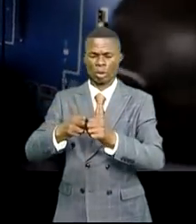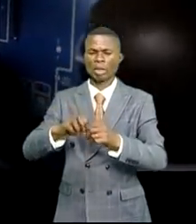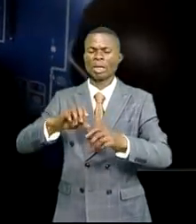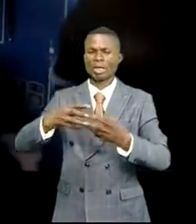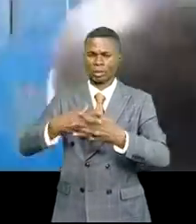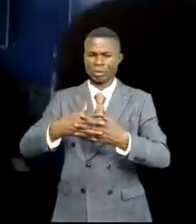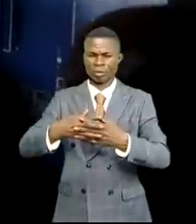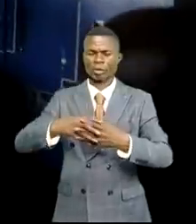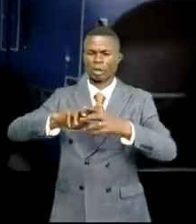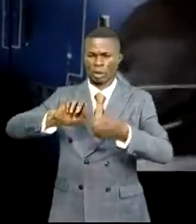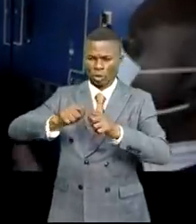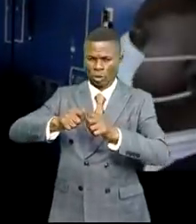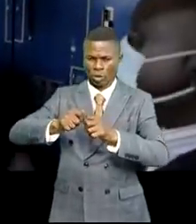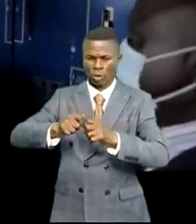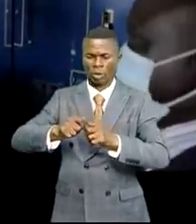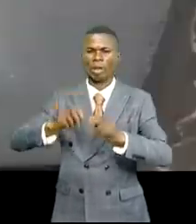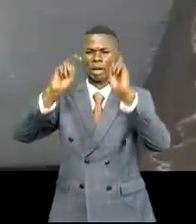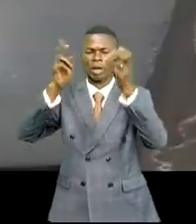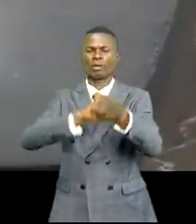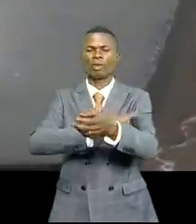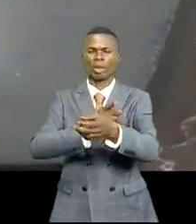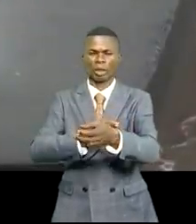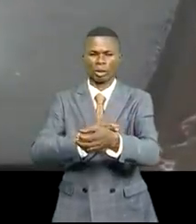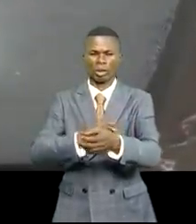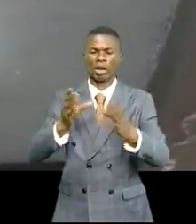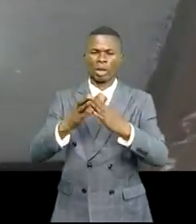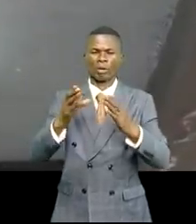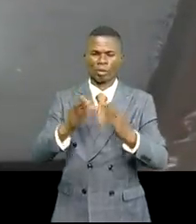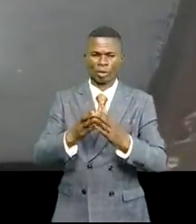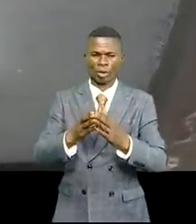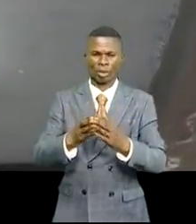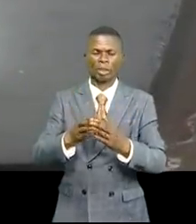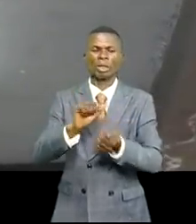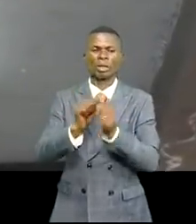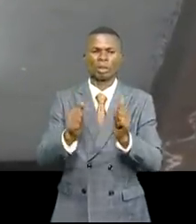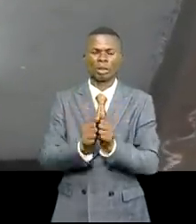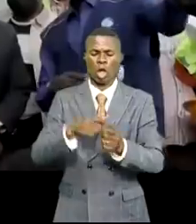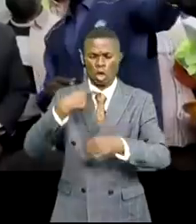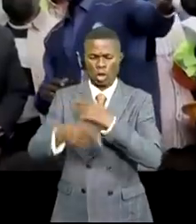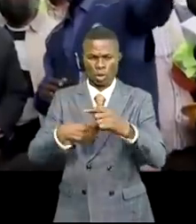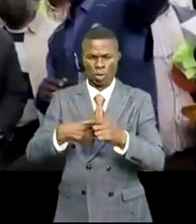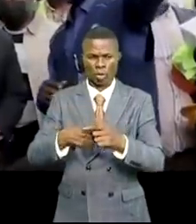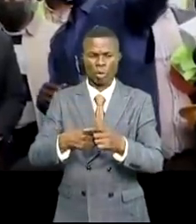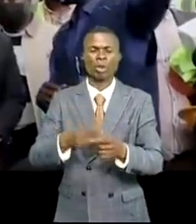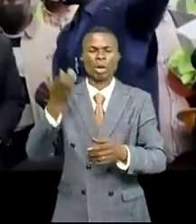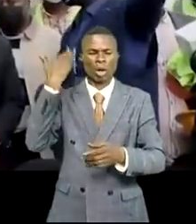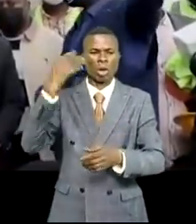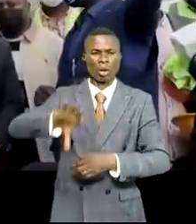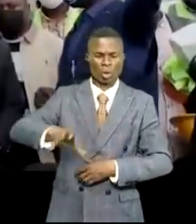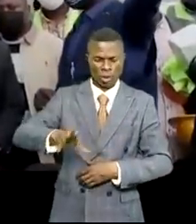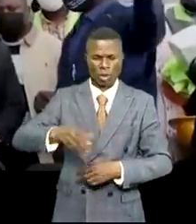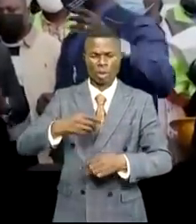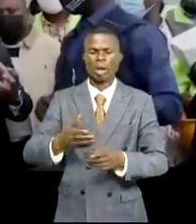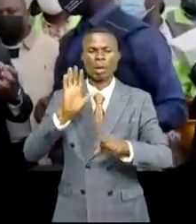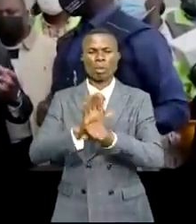de l'électricité pour la ville de Goma, avec également pour effet la reprise de la desserte en eau potable. Geste fort